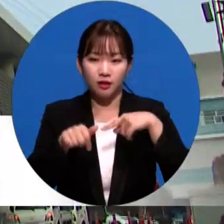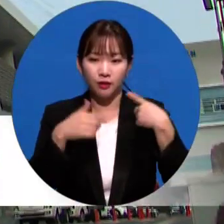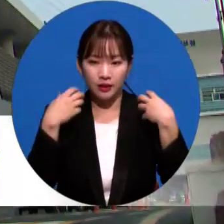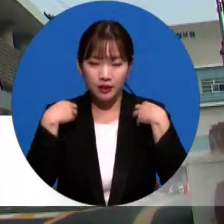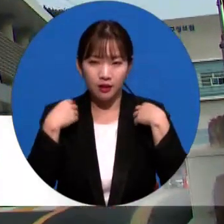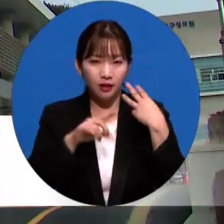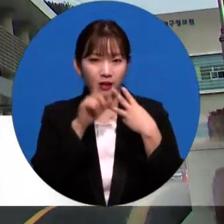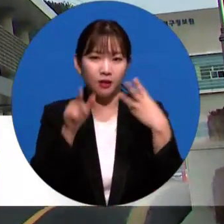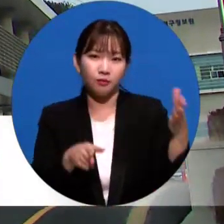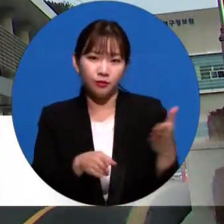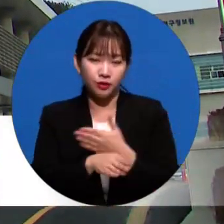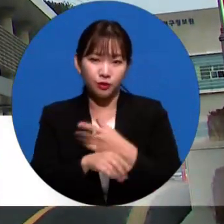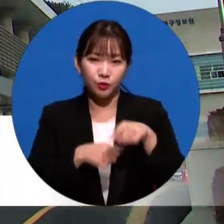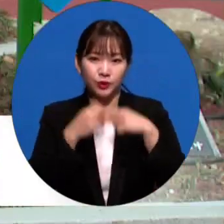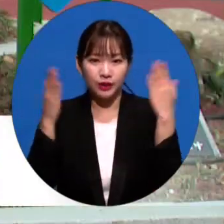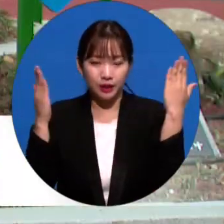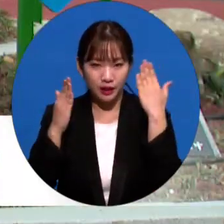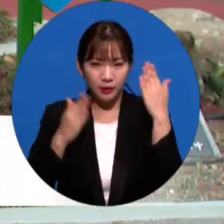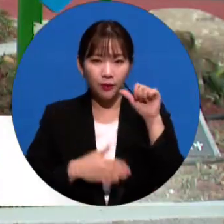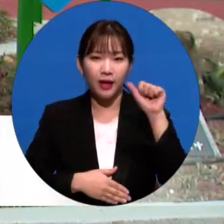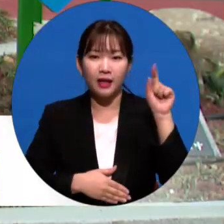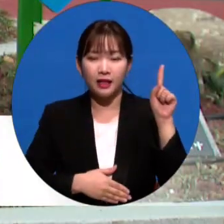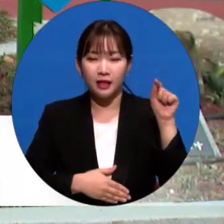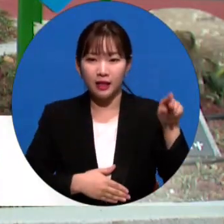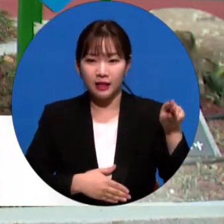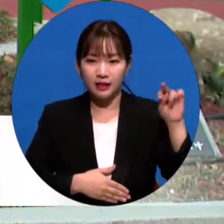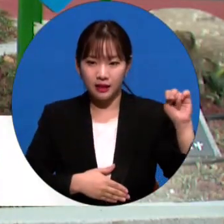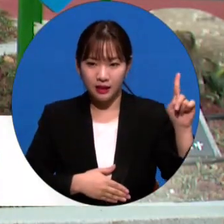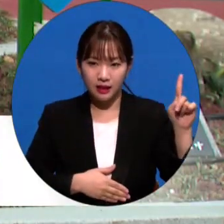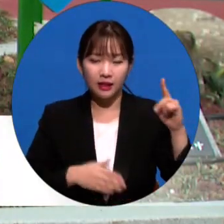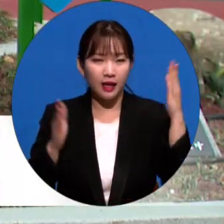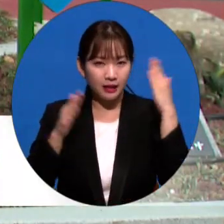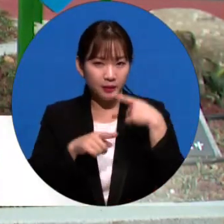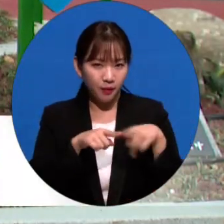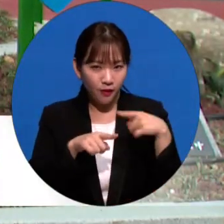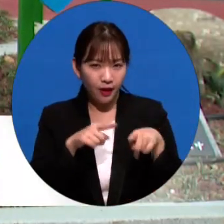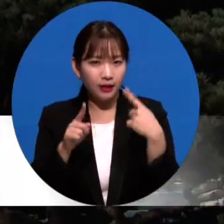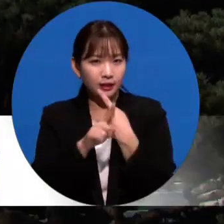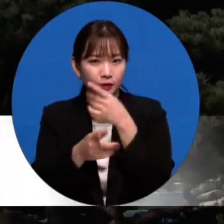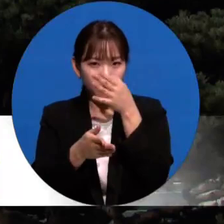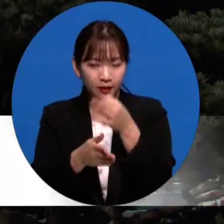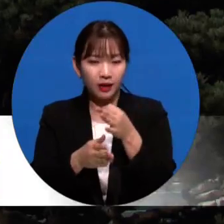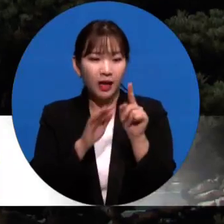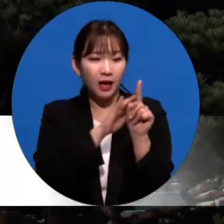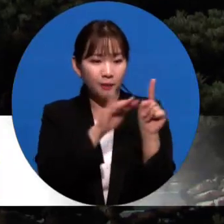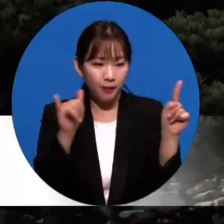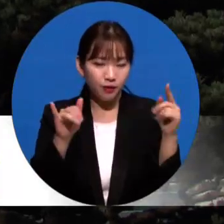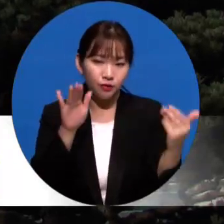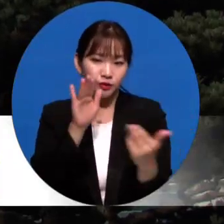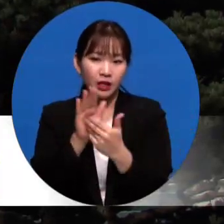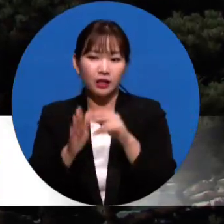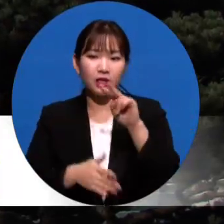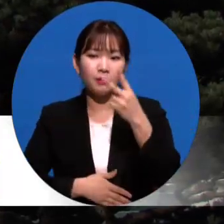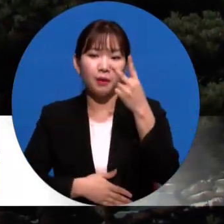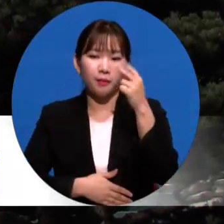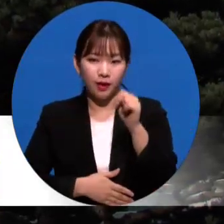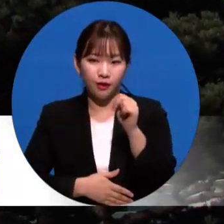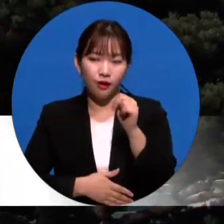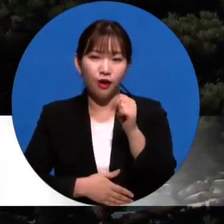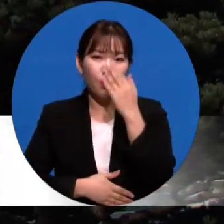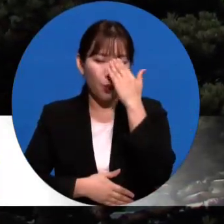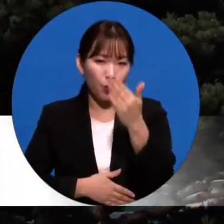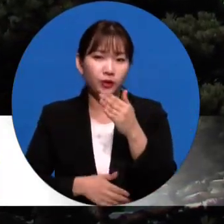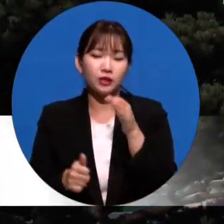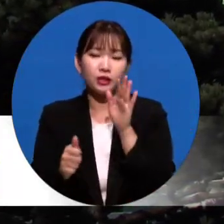전남교육청은 오는 3월부터 초등학교 ADHD 학생 진단과 치료비를 한 명당 최대 200만 원으로